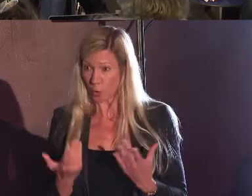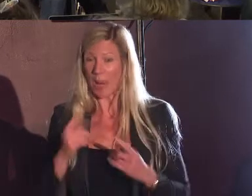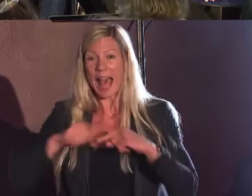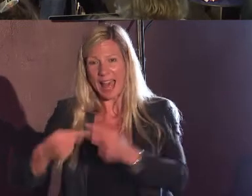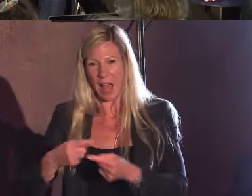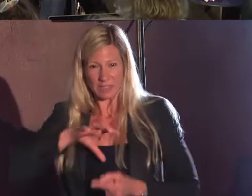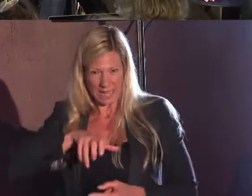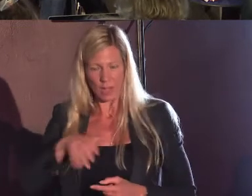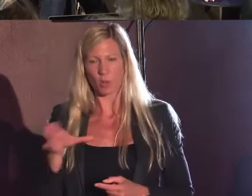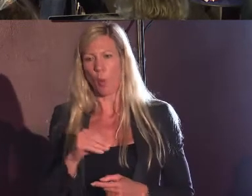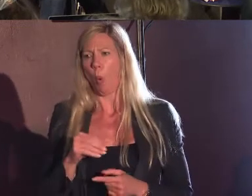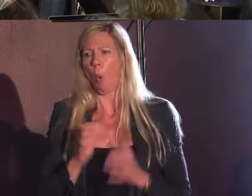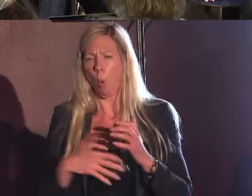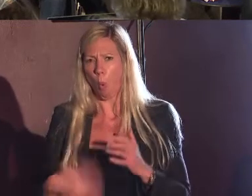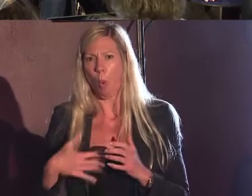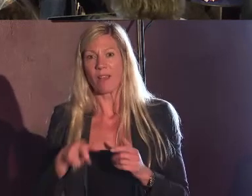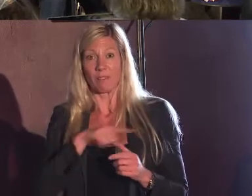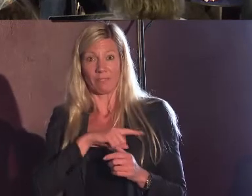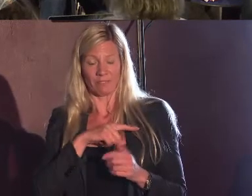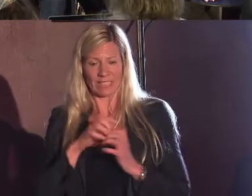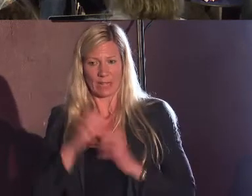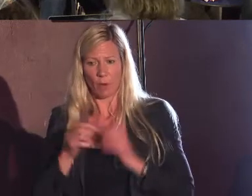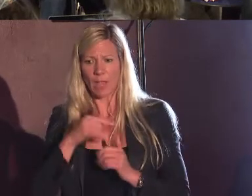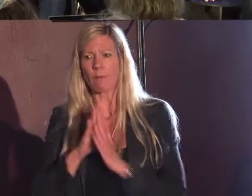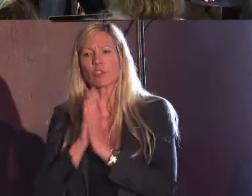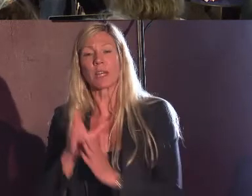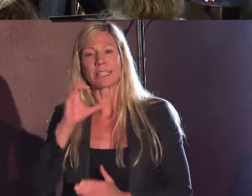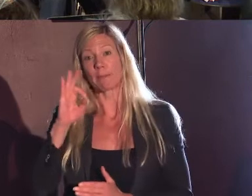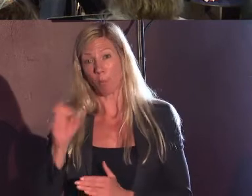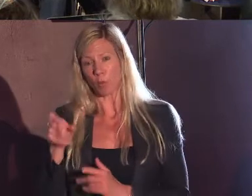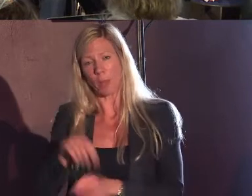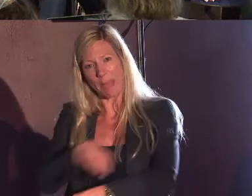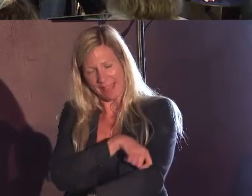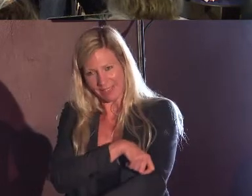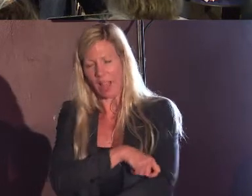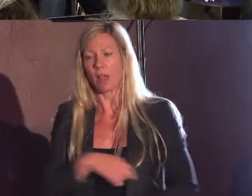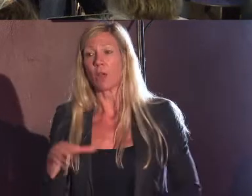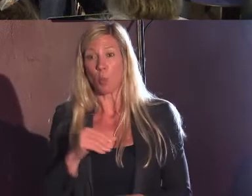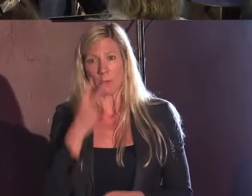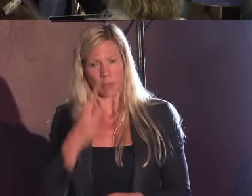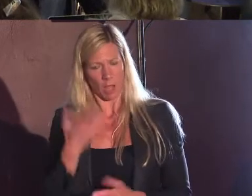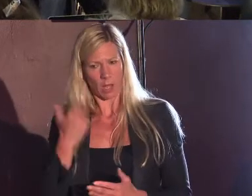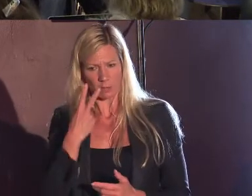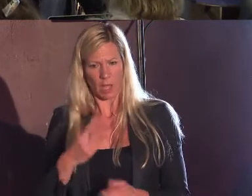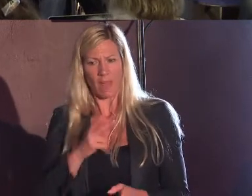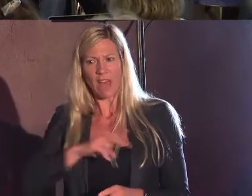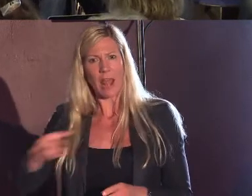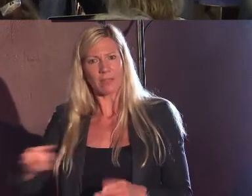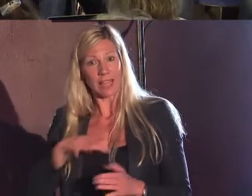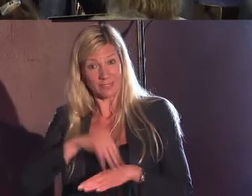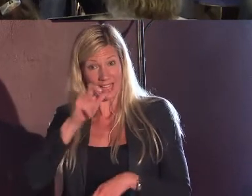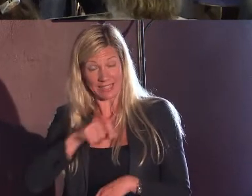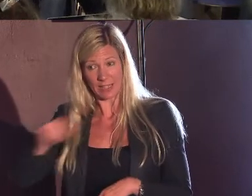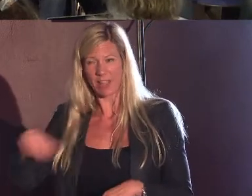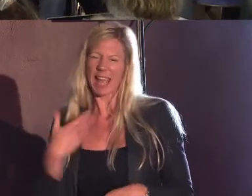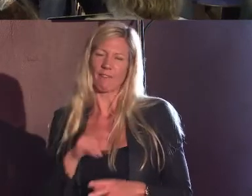det ju helt otroliga siffror som har kommit fram. Vi har ju bett SIFO mäta. Och varannan svensk, om man tar nu att det är vartannat